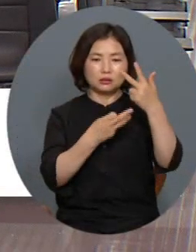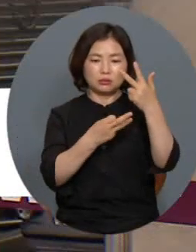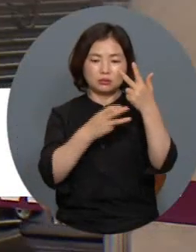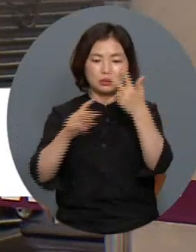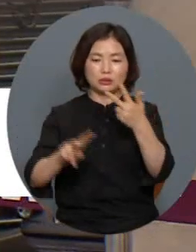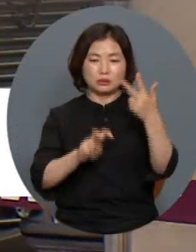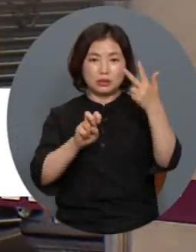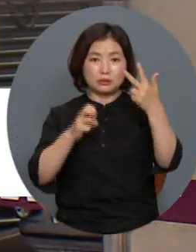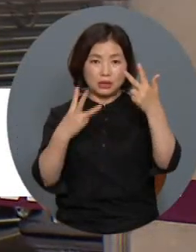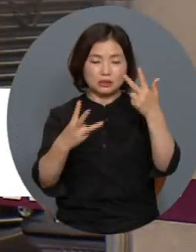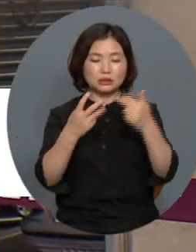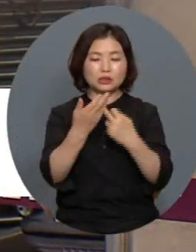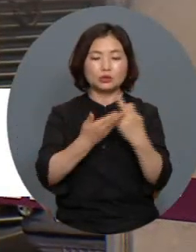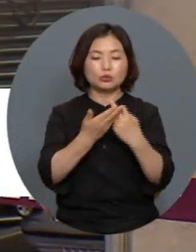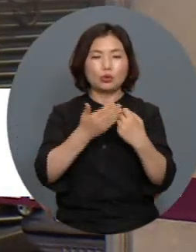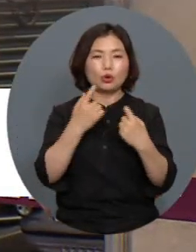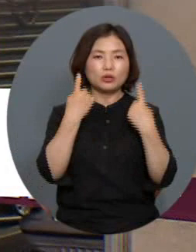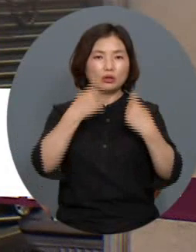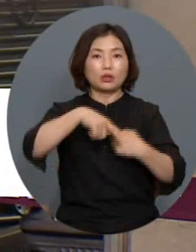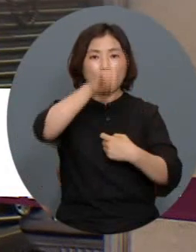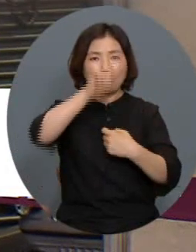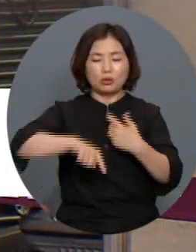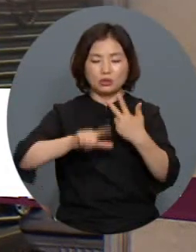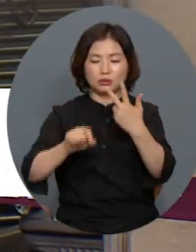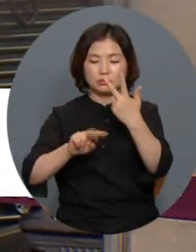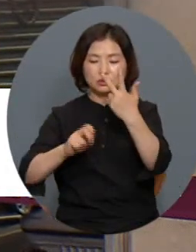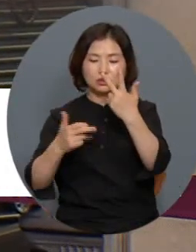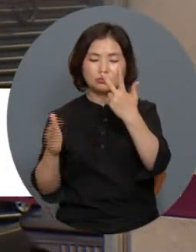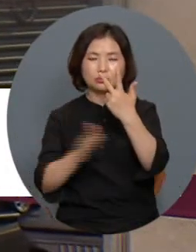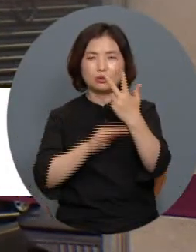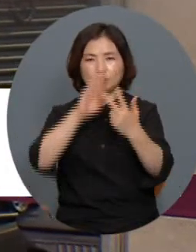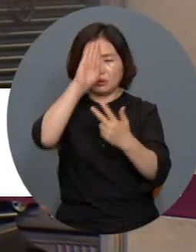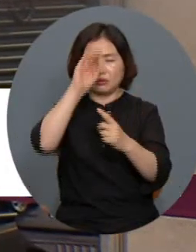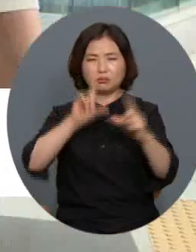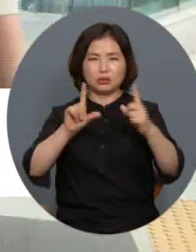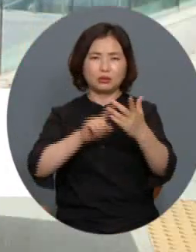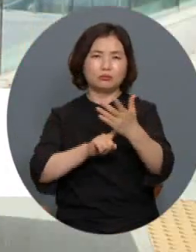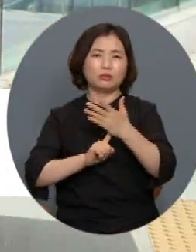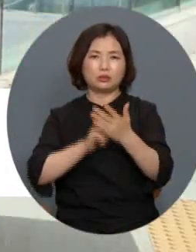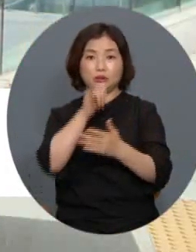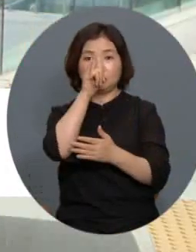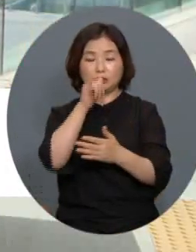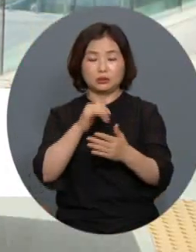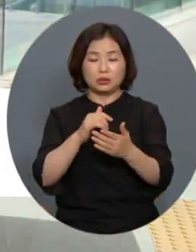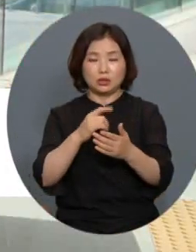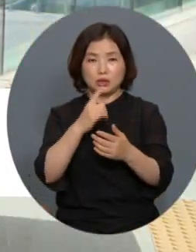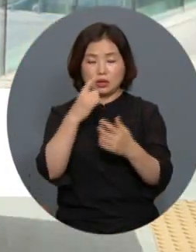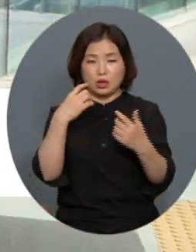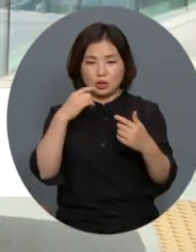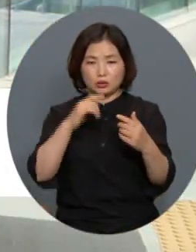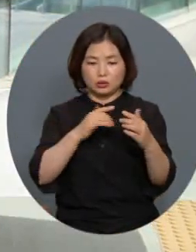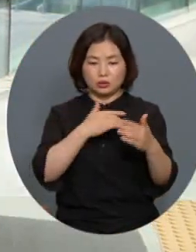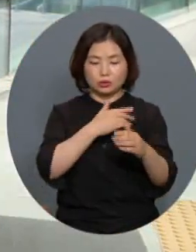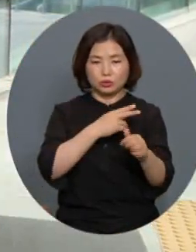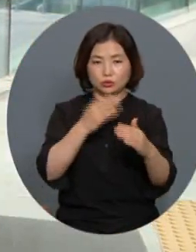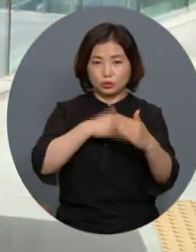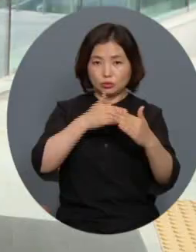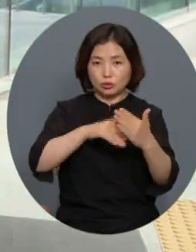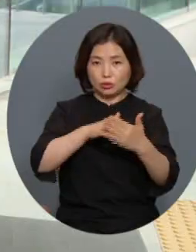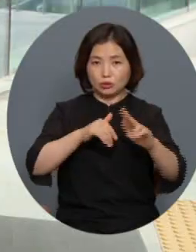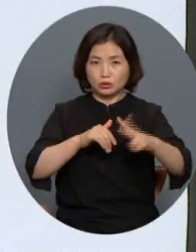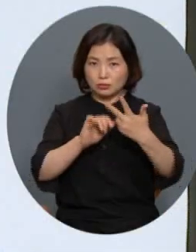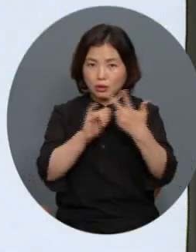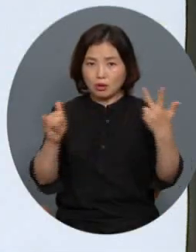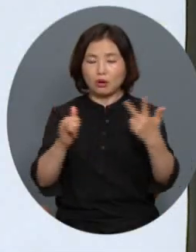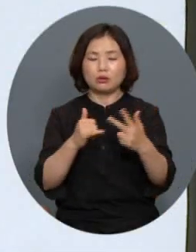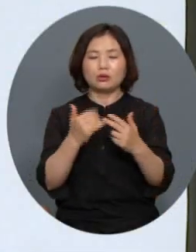23일까지 제주도로 휴가를 다녀온 뒤 27일부터 증상이 나타났습니다. 방역당국은 교인 700여 명 전체를